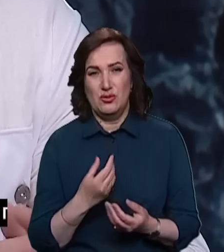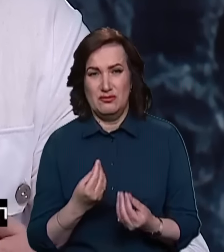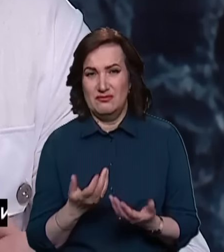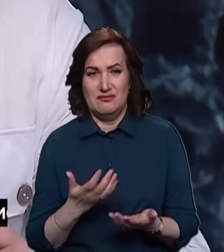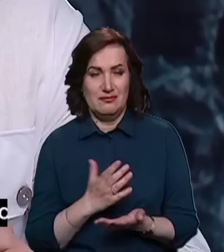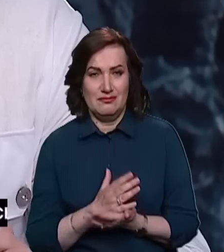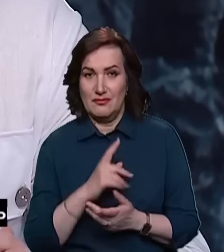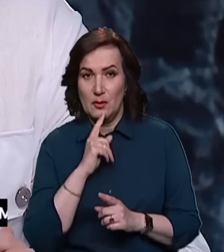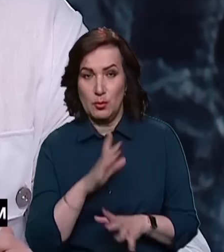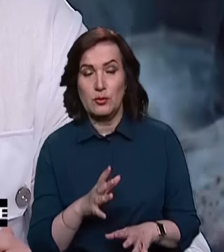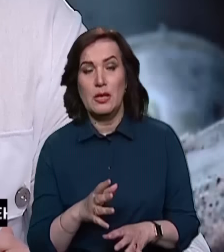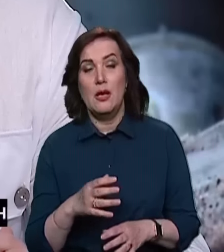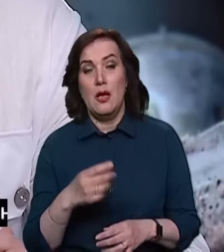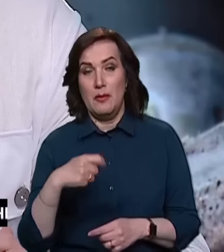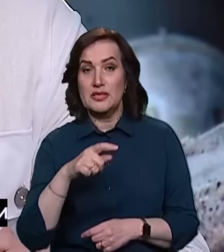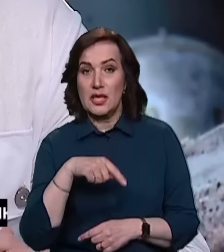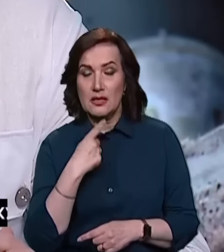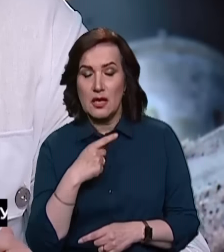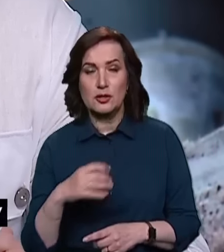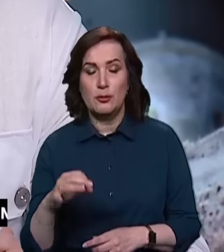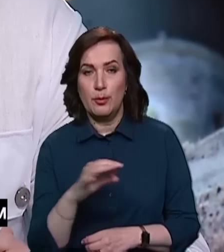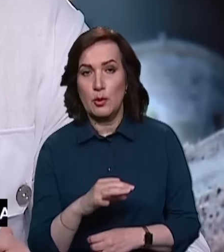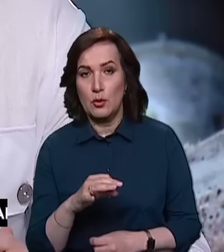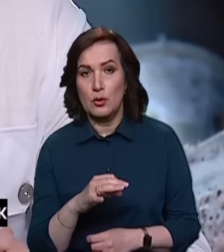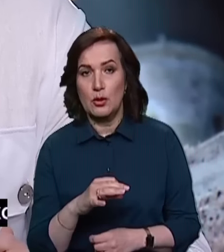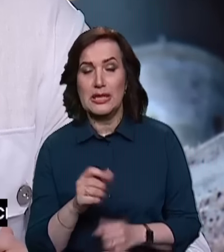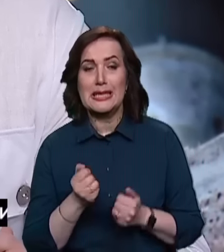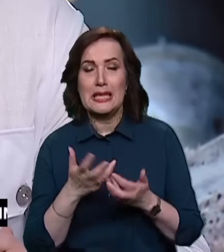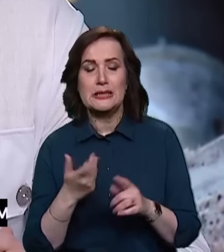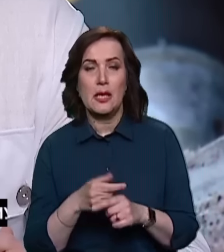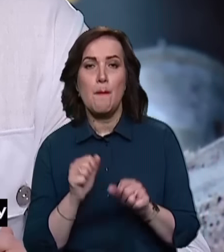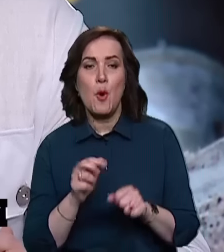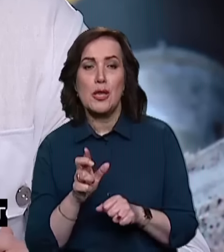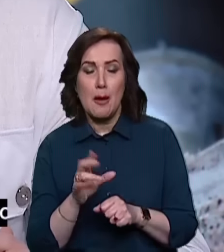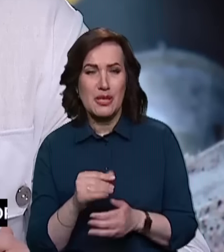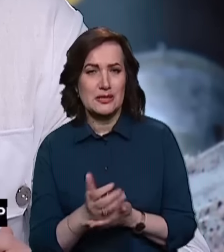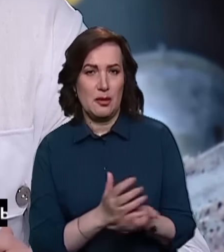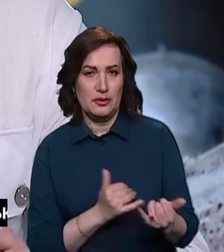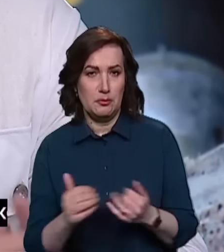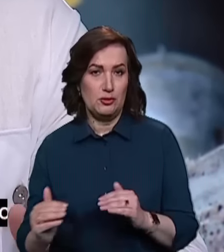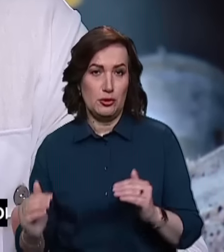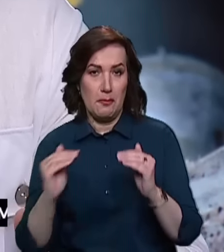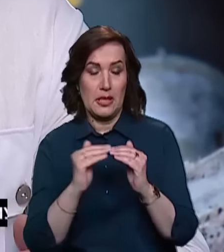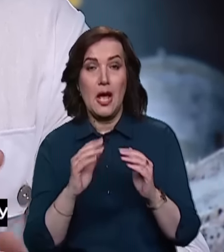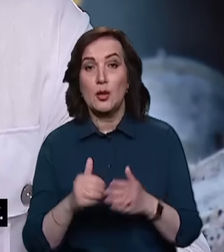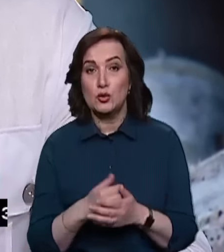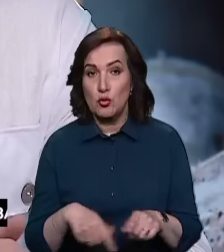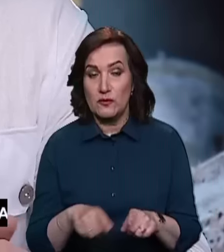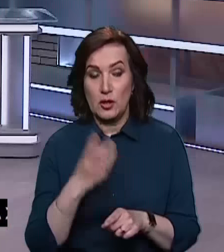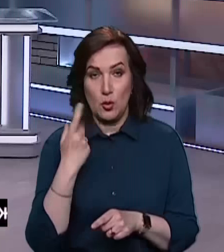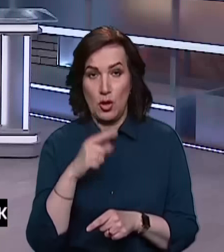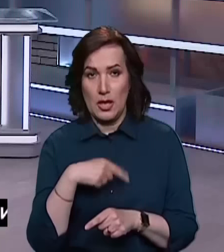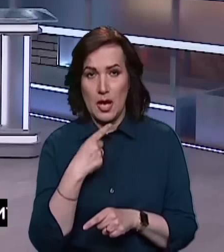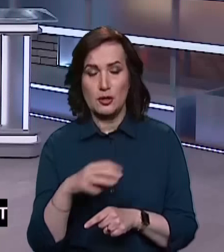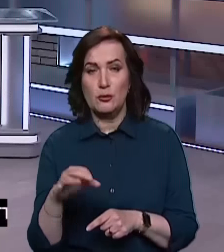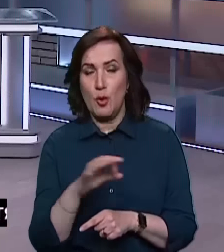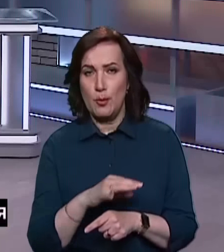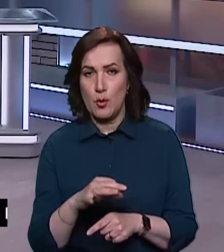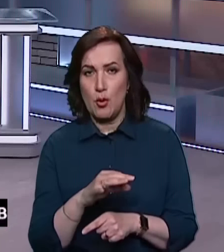мати. Угу. Тому зараз, очевидно, президент каже про ту кількість, яка могла б забезпечити паритет. Але знову ж таки, коли ми кажемо